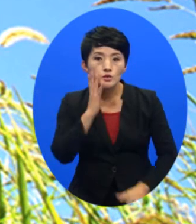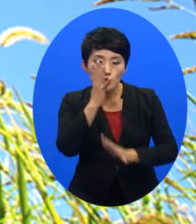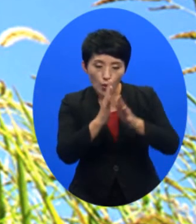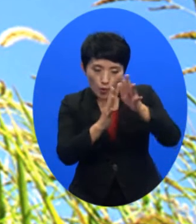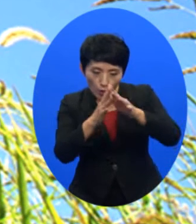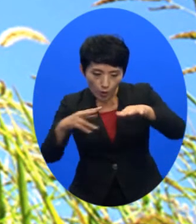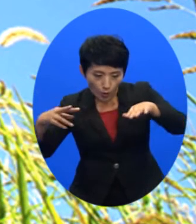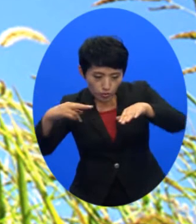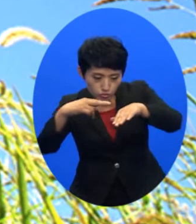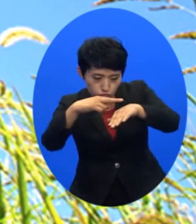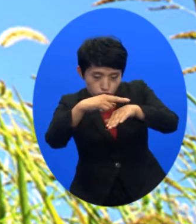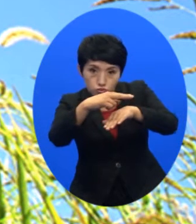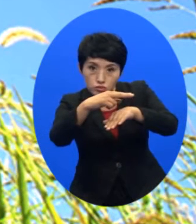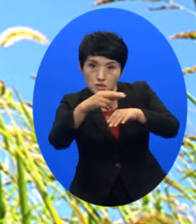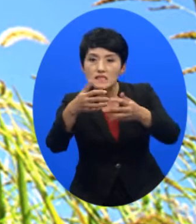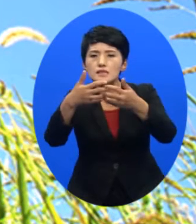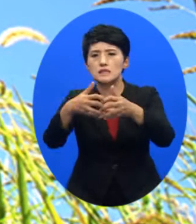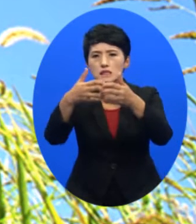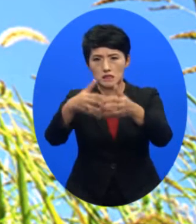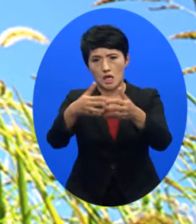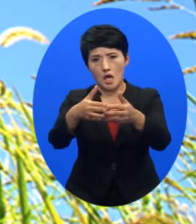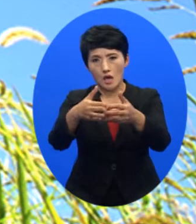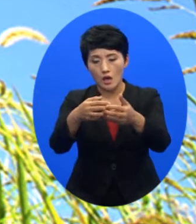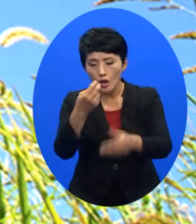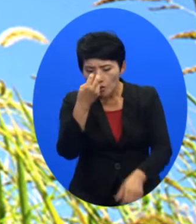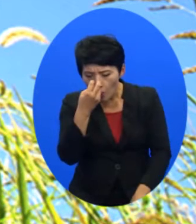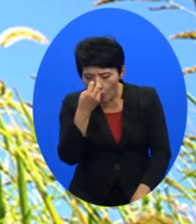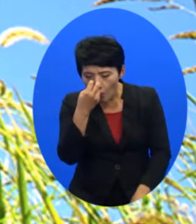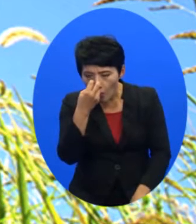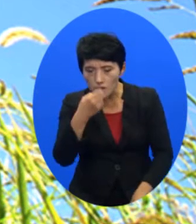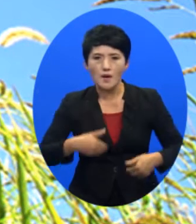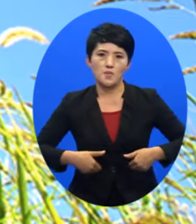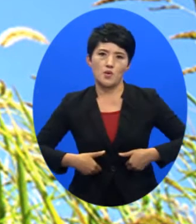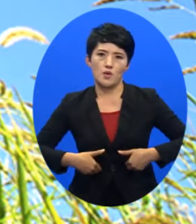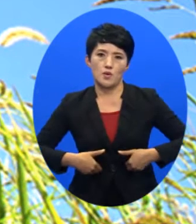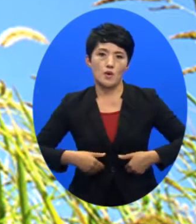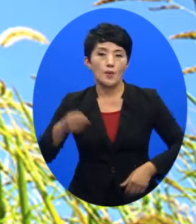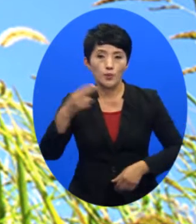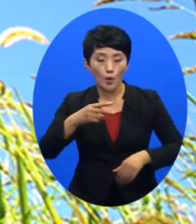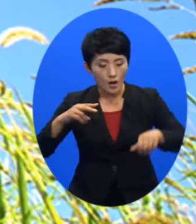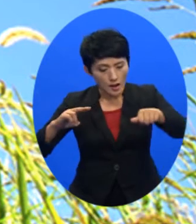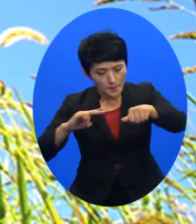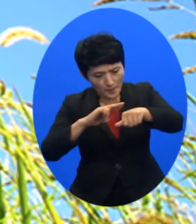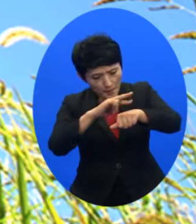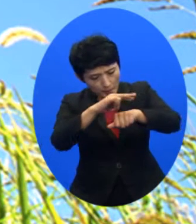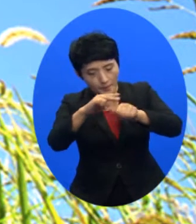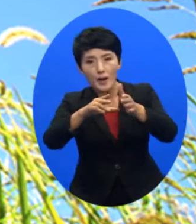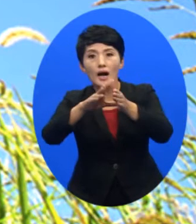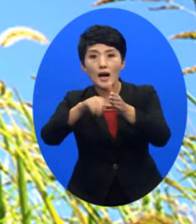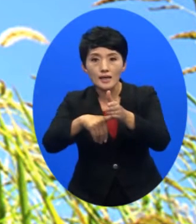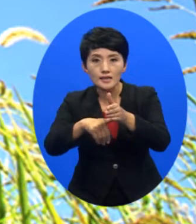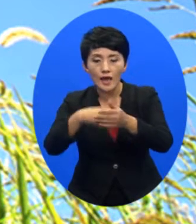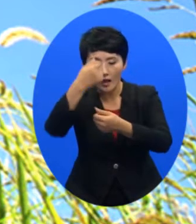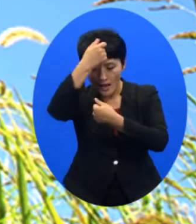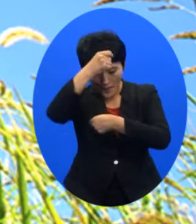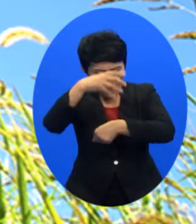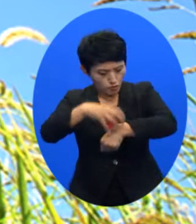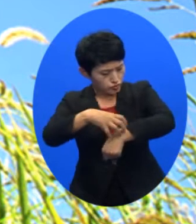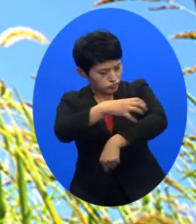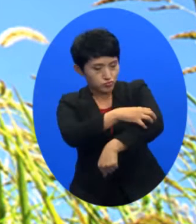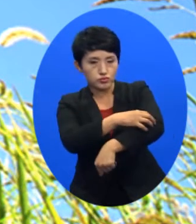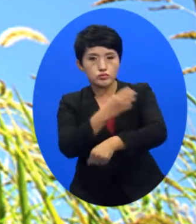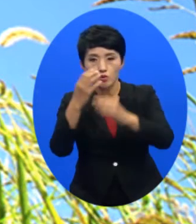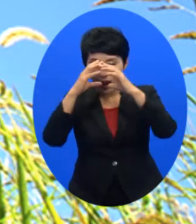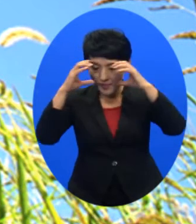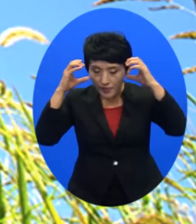쓰는 예초기는 미리 점검하고 무릎보호대나 보호안경 등의 안전장비를 챙기셔야 합니다. 또 장시간